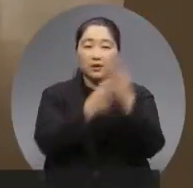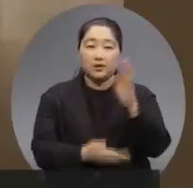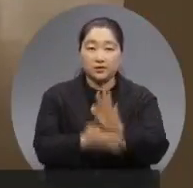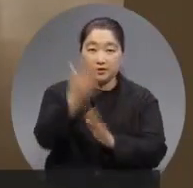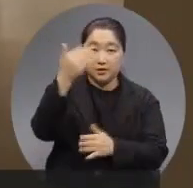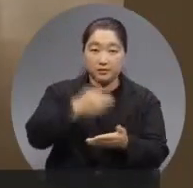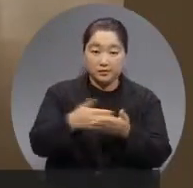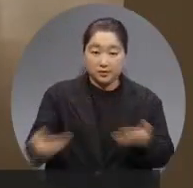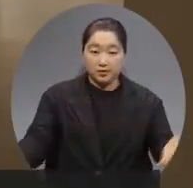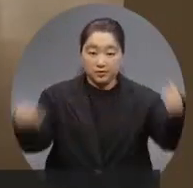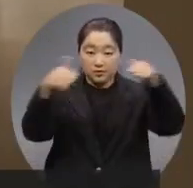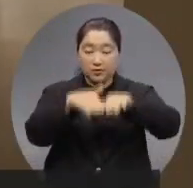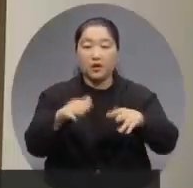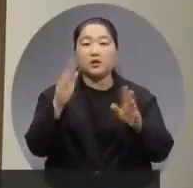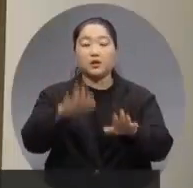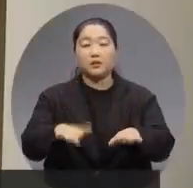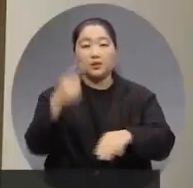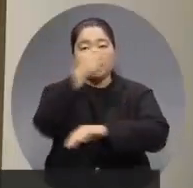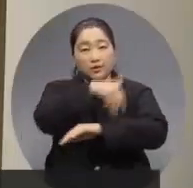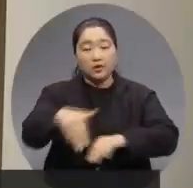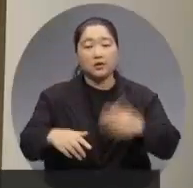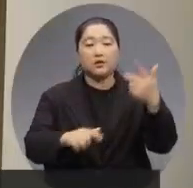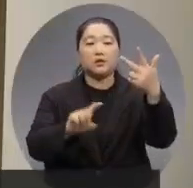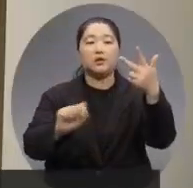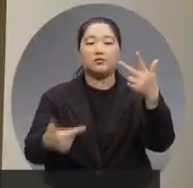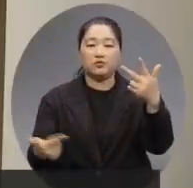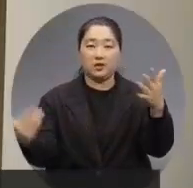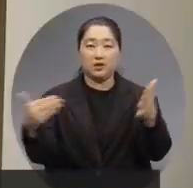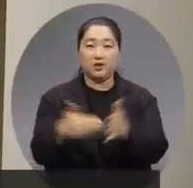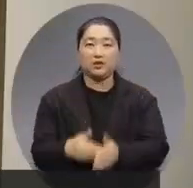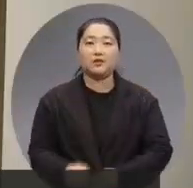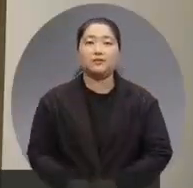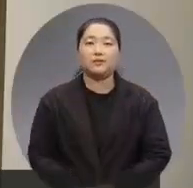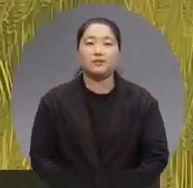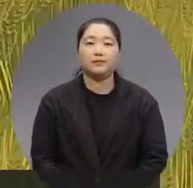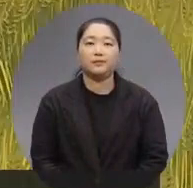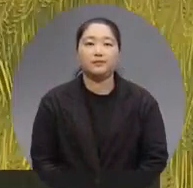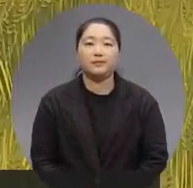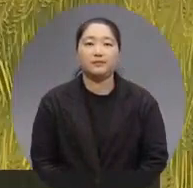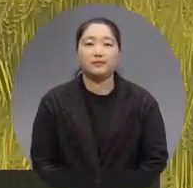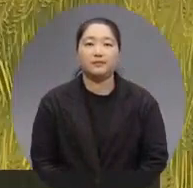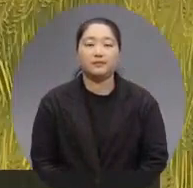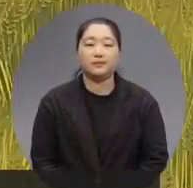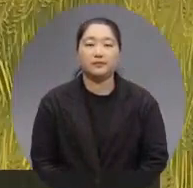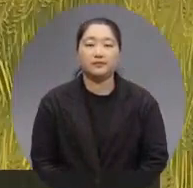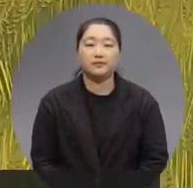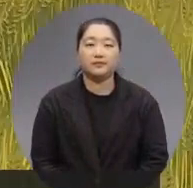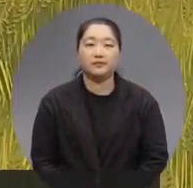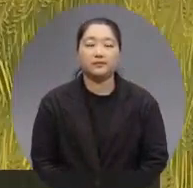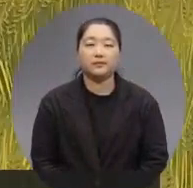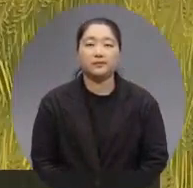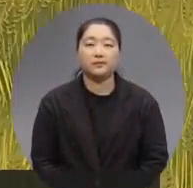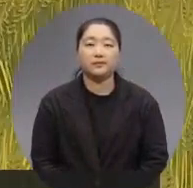청주시립미술관에 마련된 이번 기획전은 오는 7월 16일까지 이어집니다 MBC 뉴스 이지연입니다